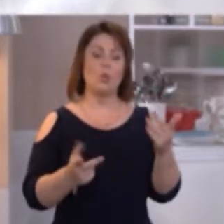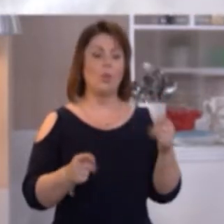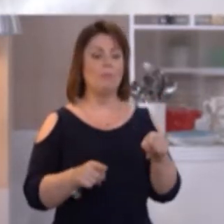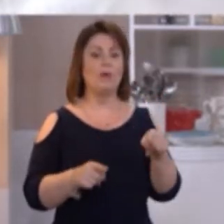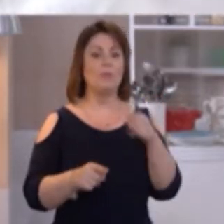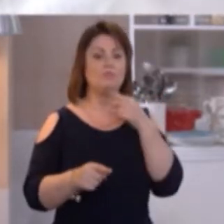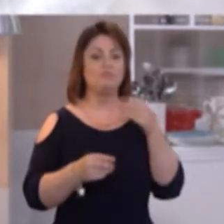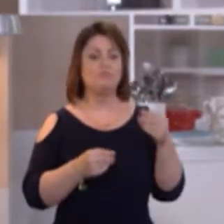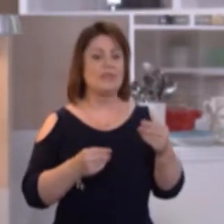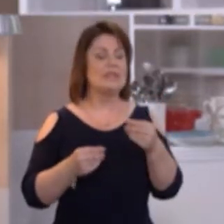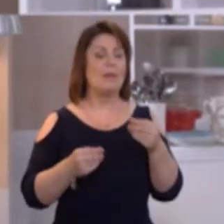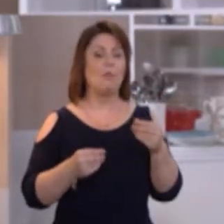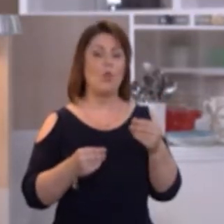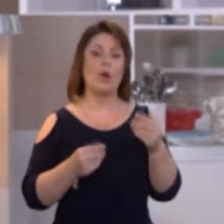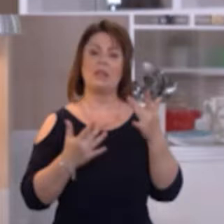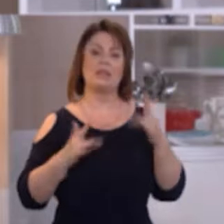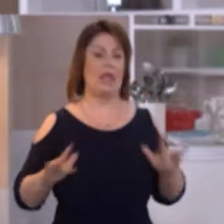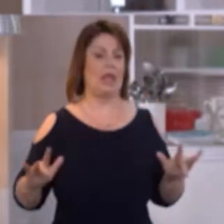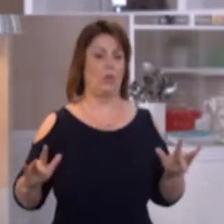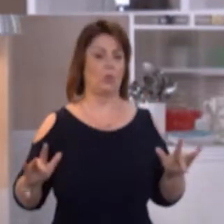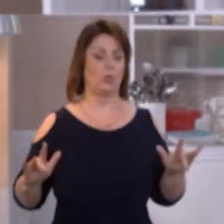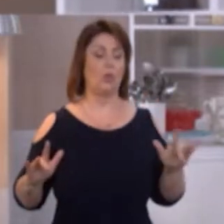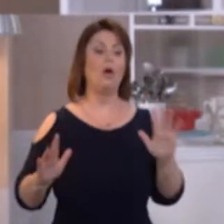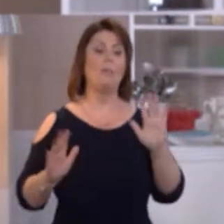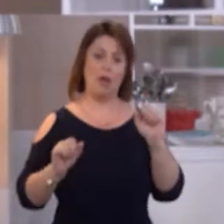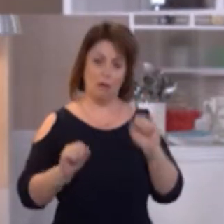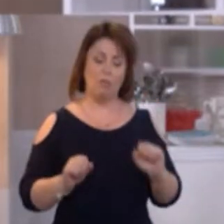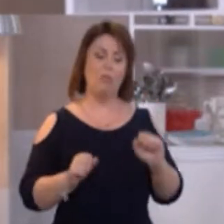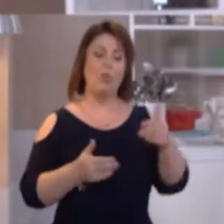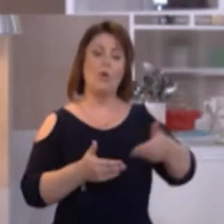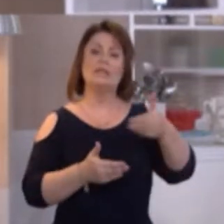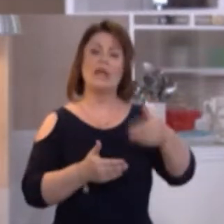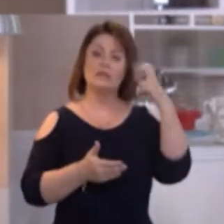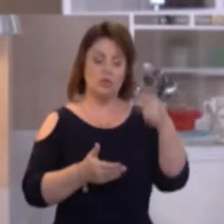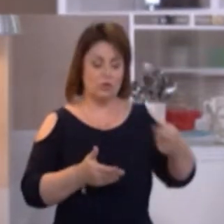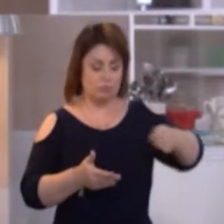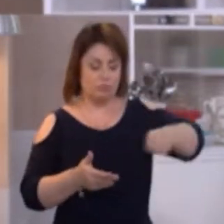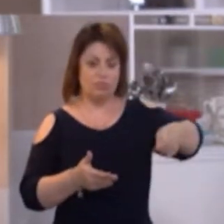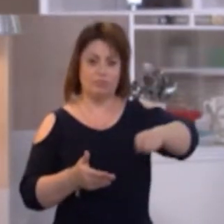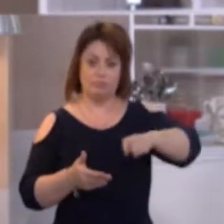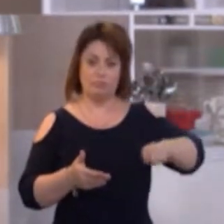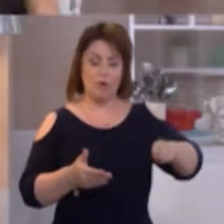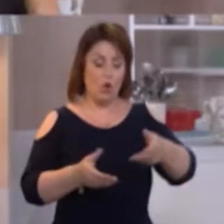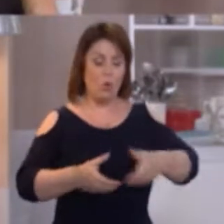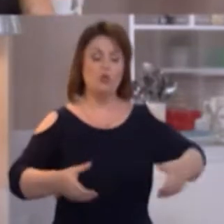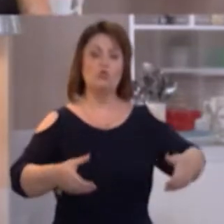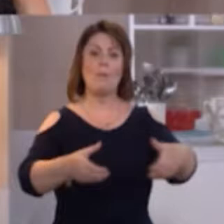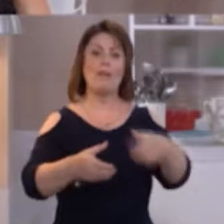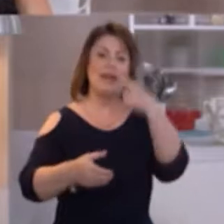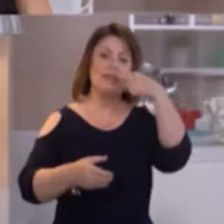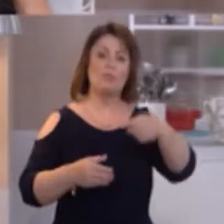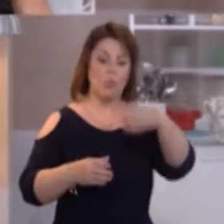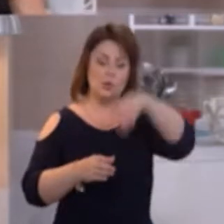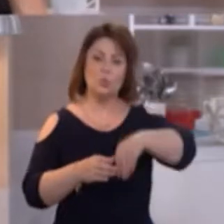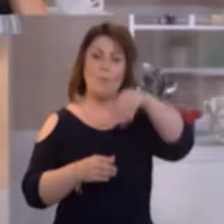diciamo di sapore abbastanza neutro, in quanto lo andiamo poi a condire con una salsa di ciliegie. Benissimo. Ed è un classico ciambellone da inzuppo.